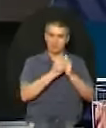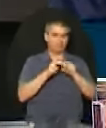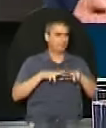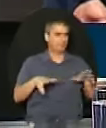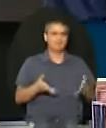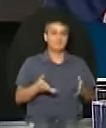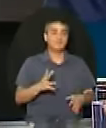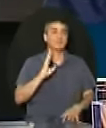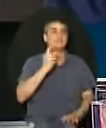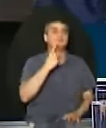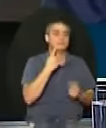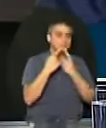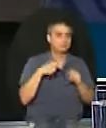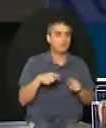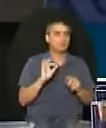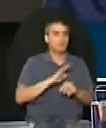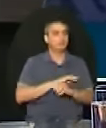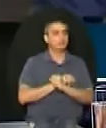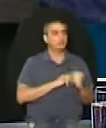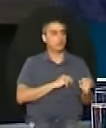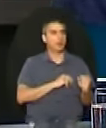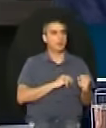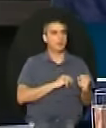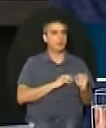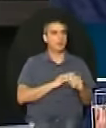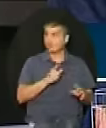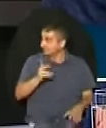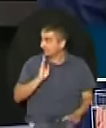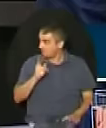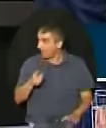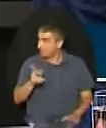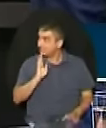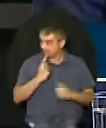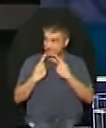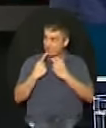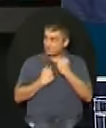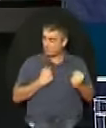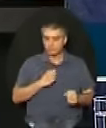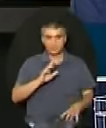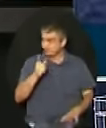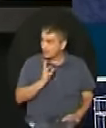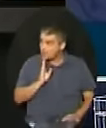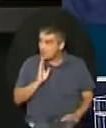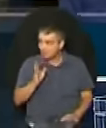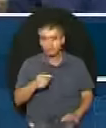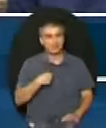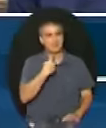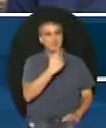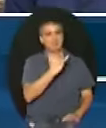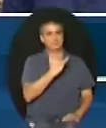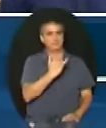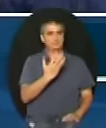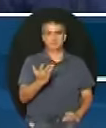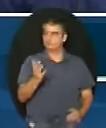המצב. כל עוד השיח פה הוא שיח שמאלני, ואין סיכוי... זאת הבעיה, שיח שמאלני. חברים, תנו לי... זאת הבעיה. אני אסביר לך על שיח שמאלני.